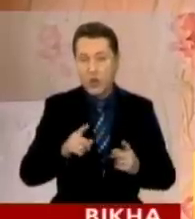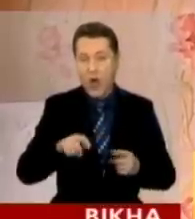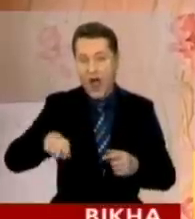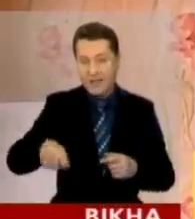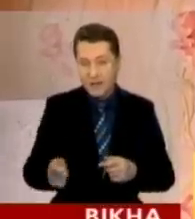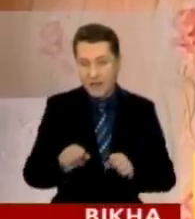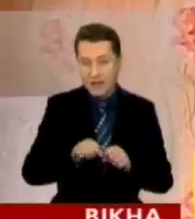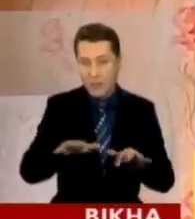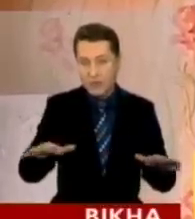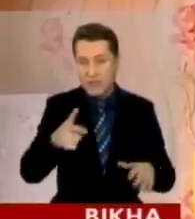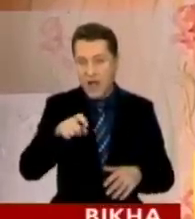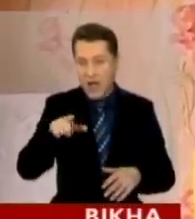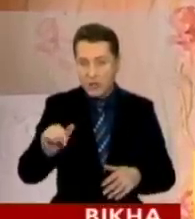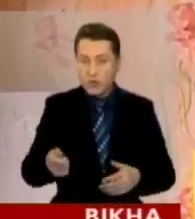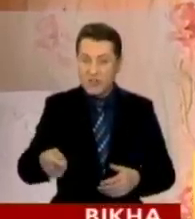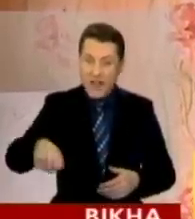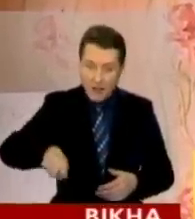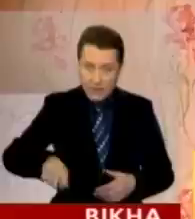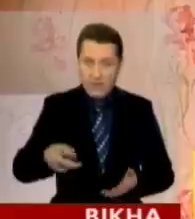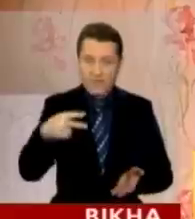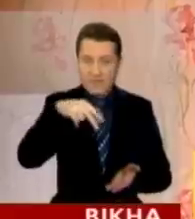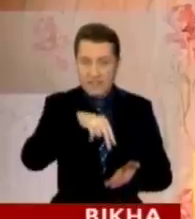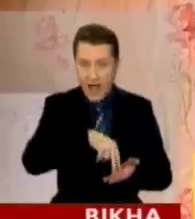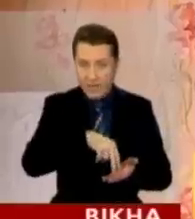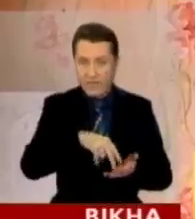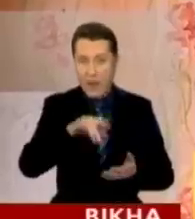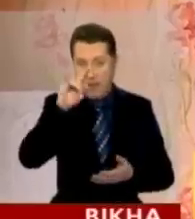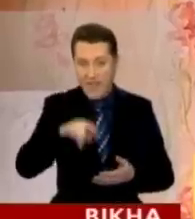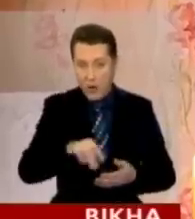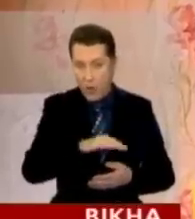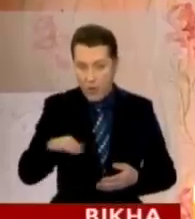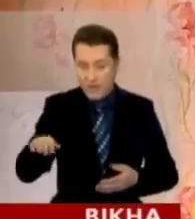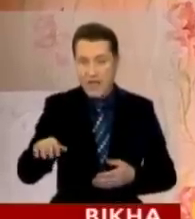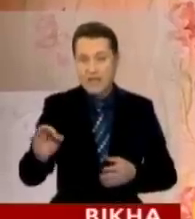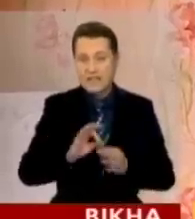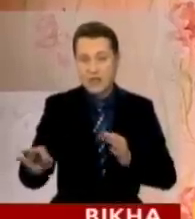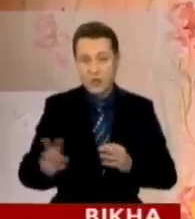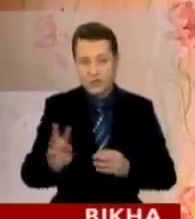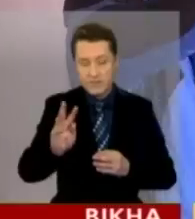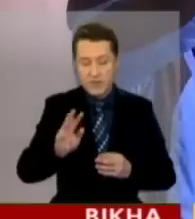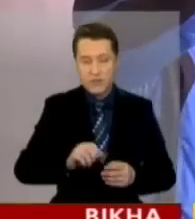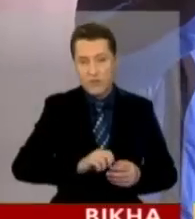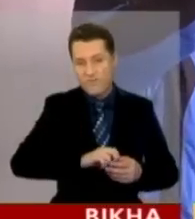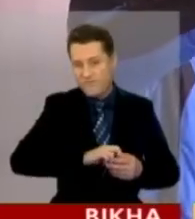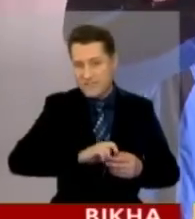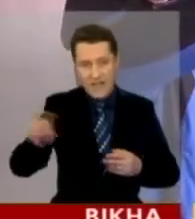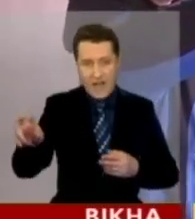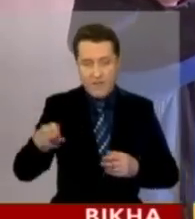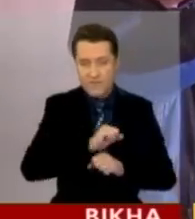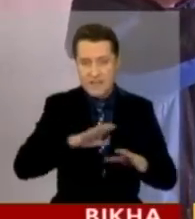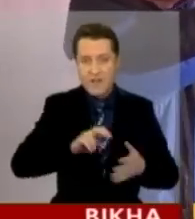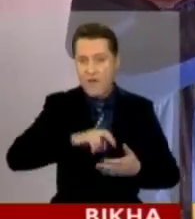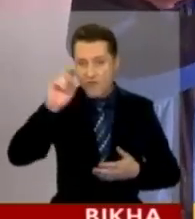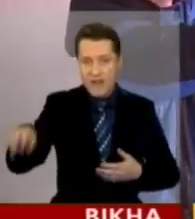закрив, став на подоконник, зажег спічку і взривом його винесло наружу. От вся